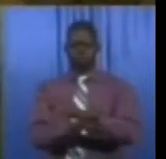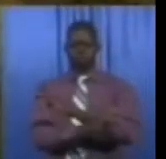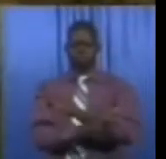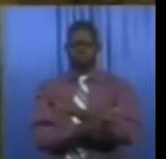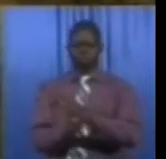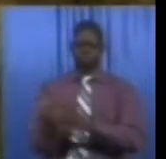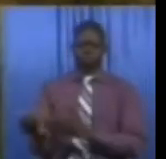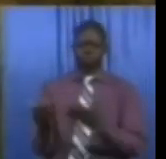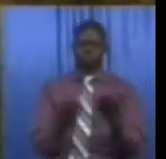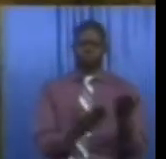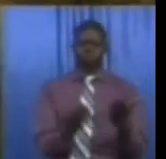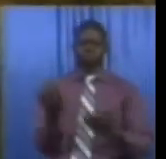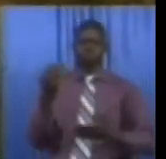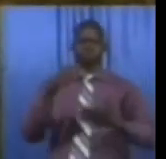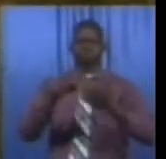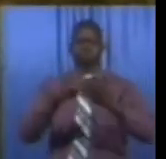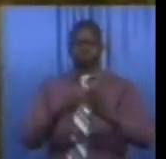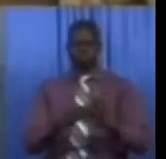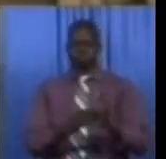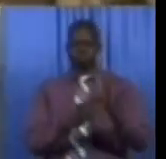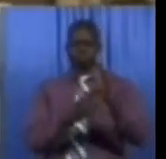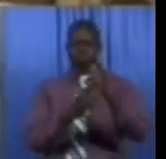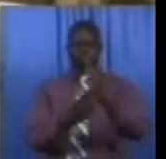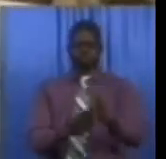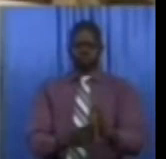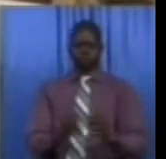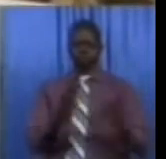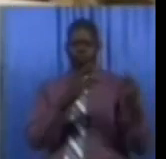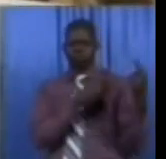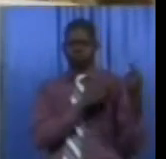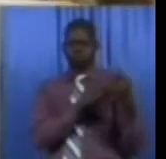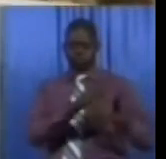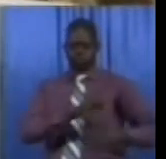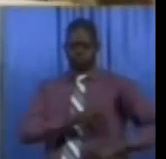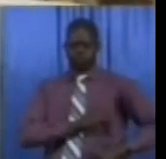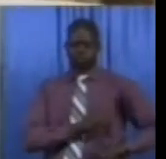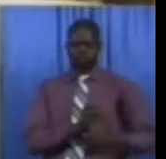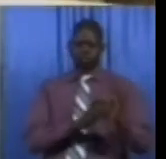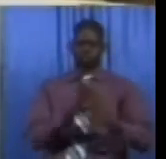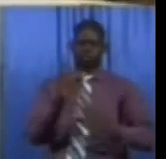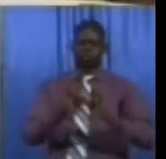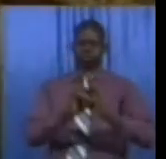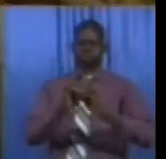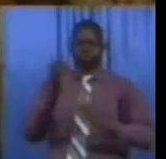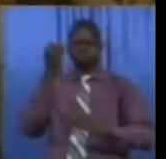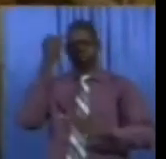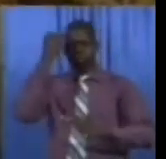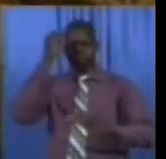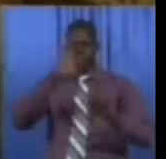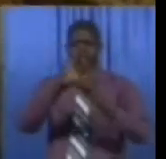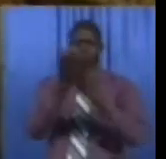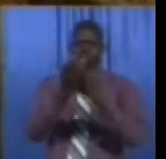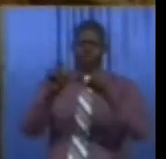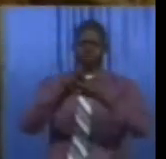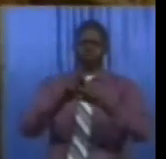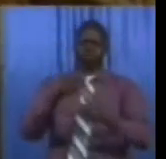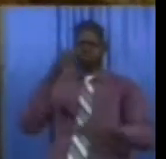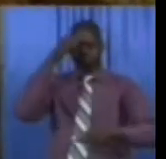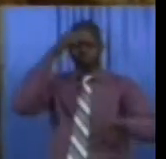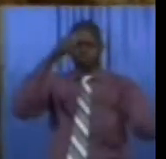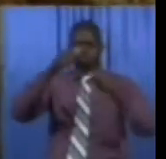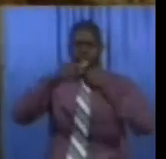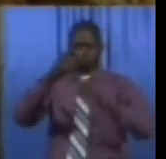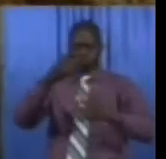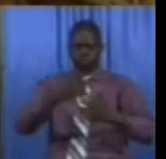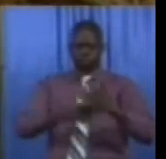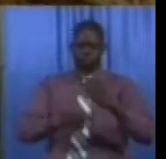apporte davantage un démenti sur le rôle des soldats dans la promotion intellectuelle et culturelle. Comme l'a d'ailleurs rappelé le préfacier de